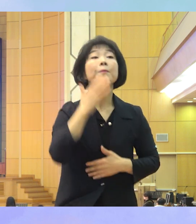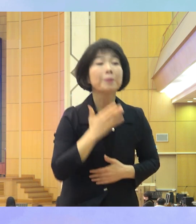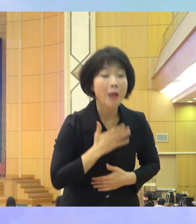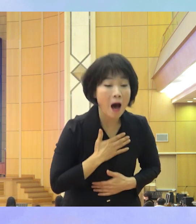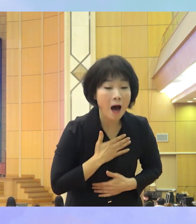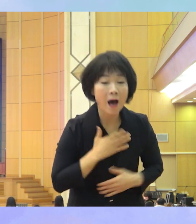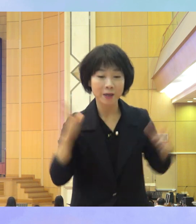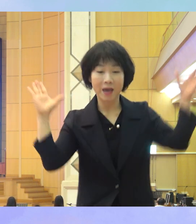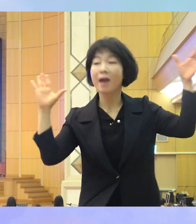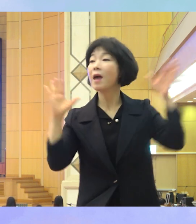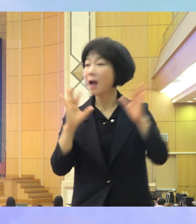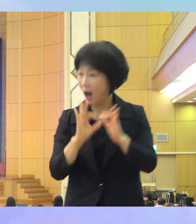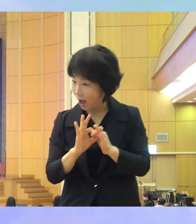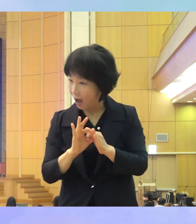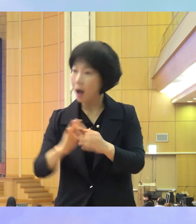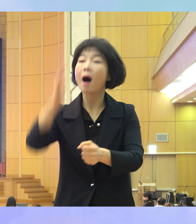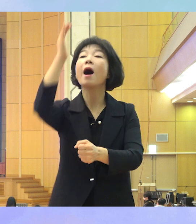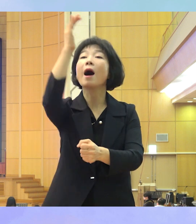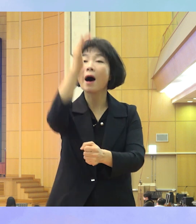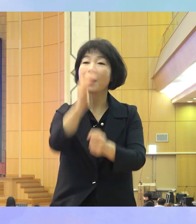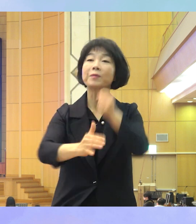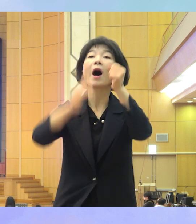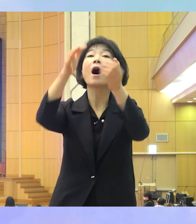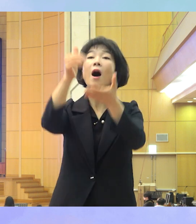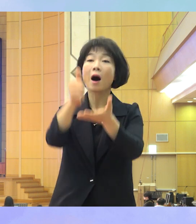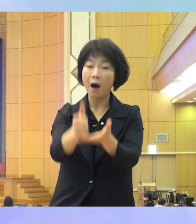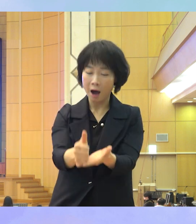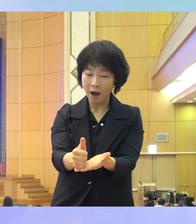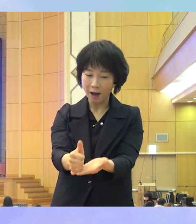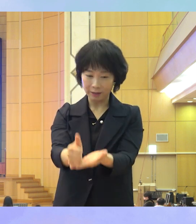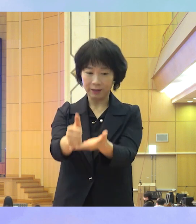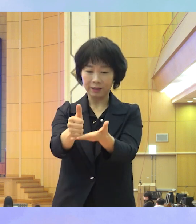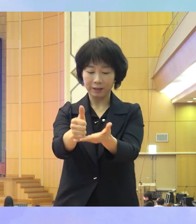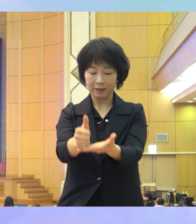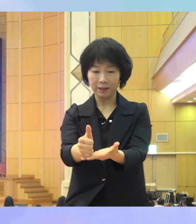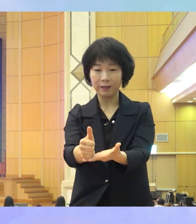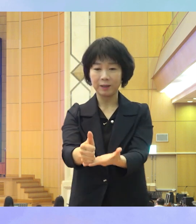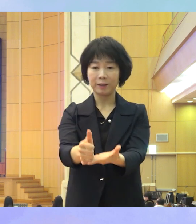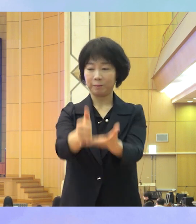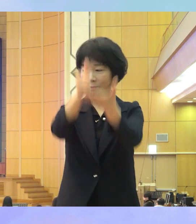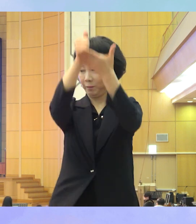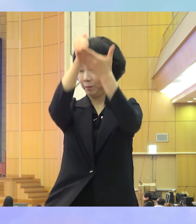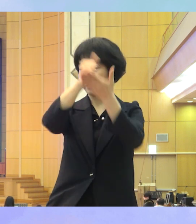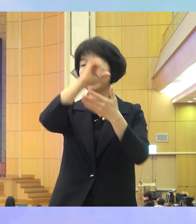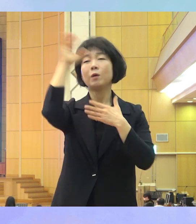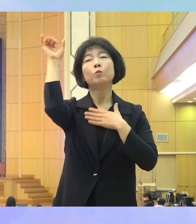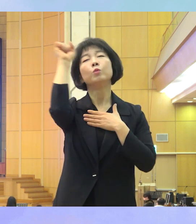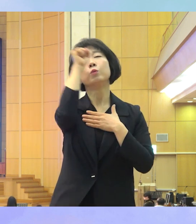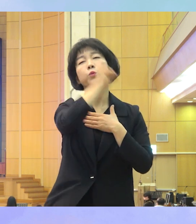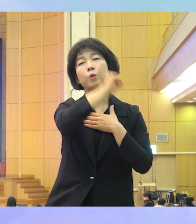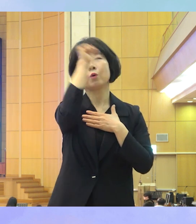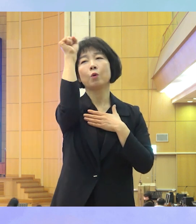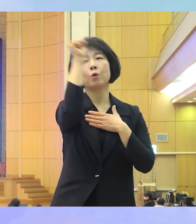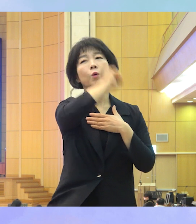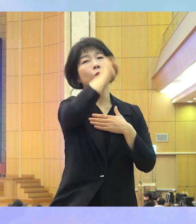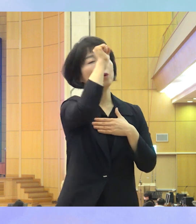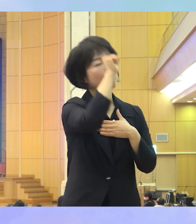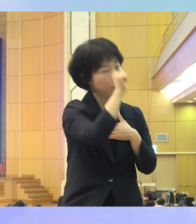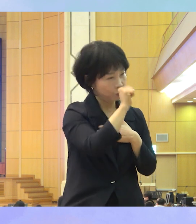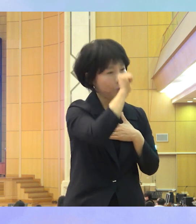좋으신 나의 목소리 높여 찬양합니다. 좋으신 하나님,